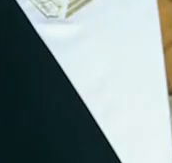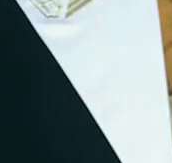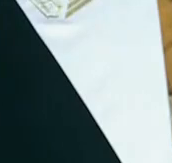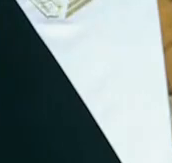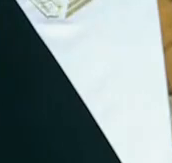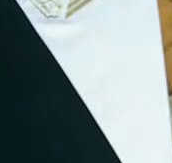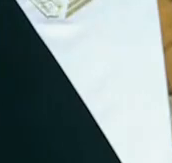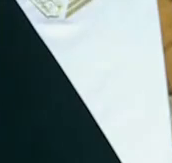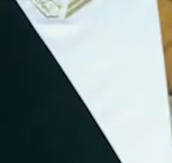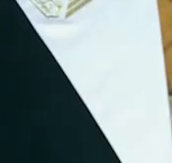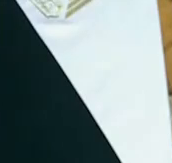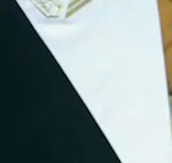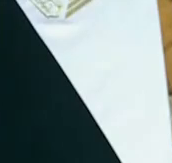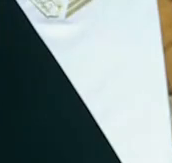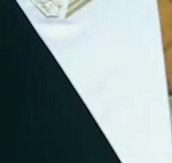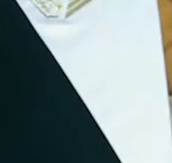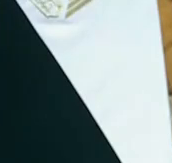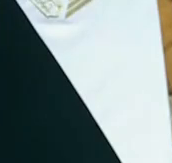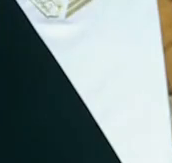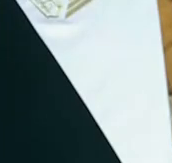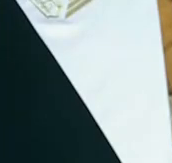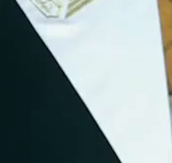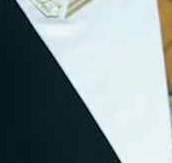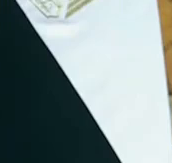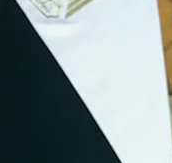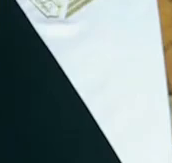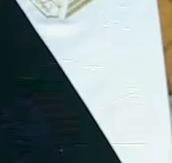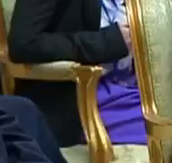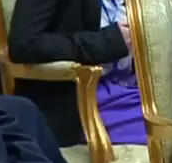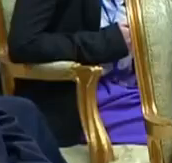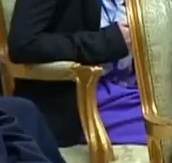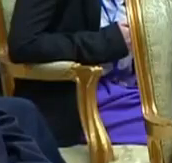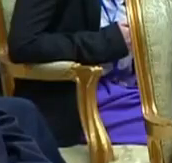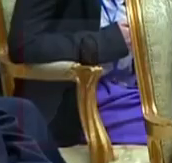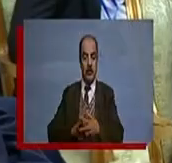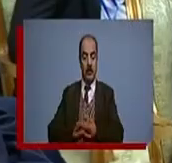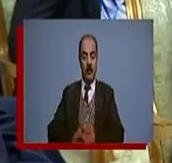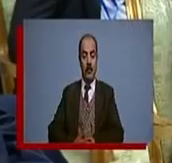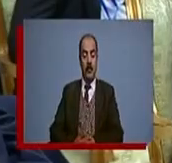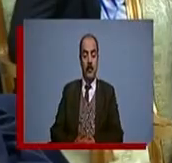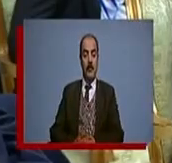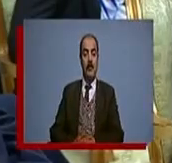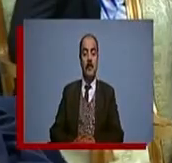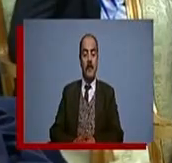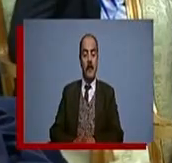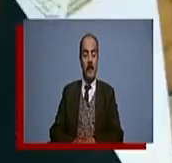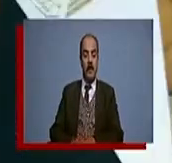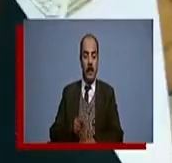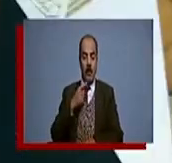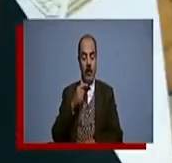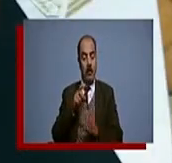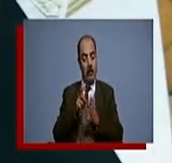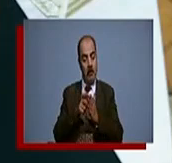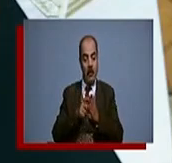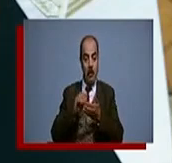لزياره مصر، وقالت اشكر الرئيس لدعوتي لزياره هذا البلد الجميل، ونحن تباحثنا من اجل ايجاد